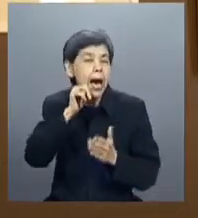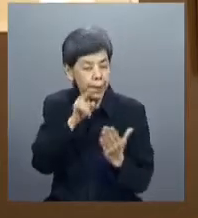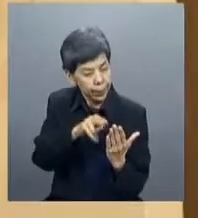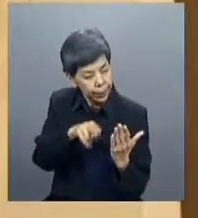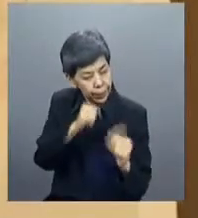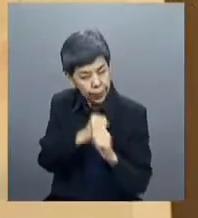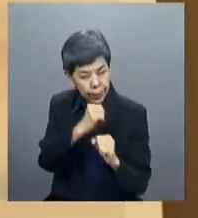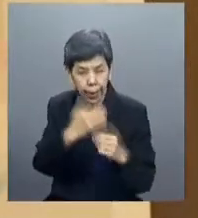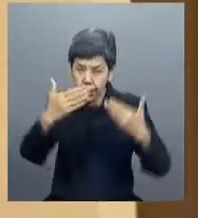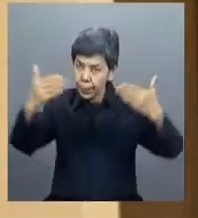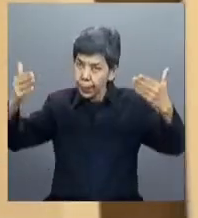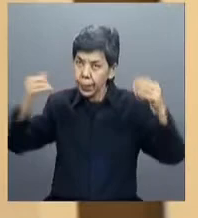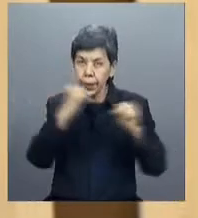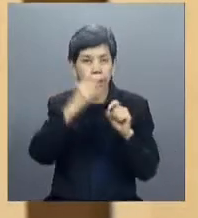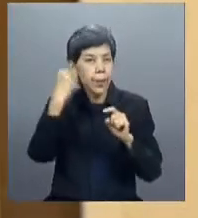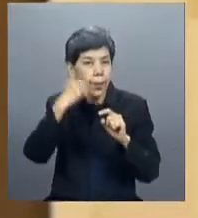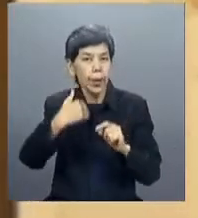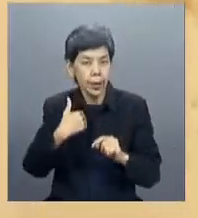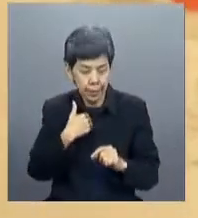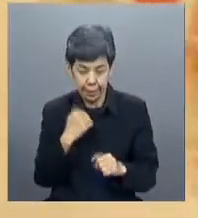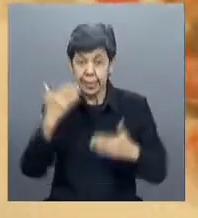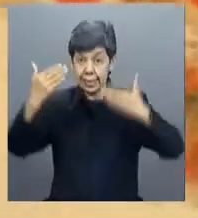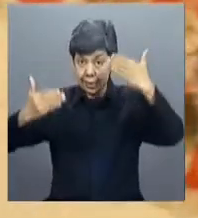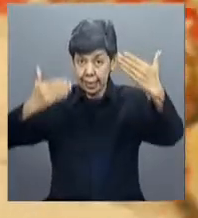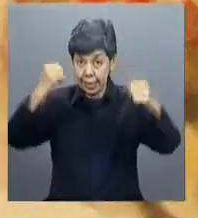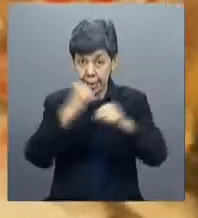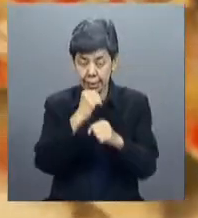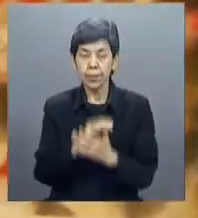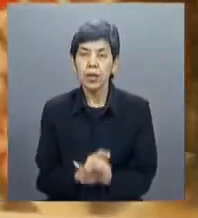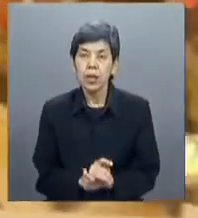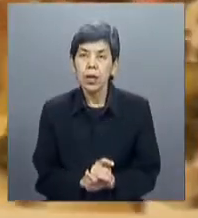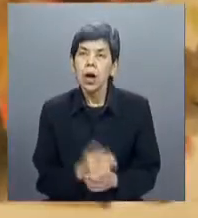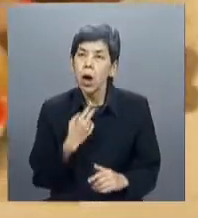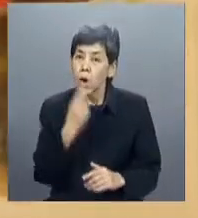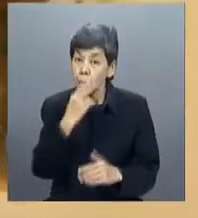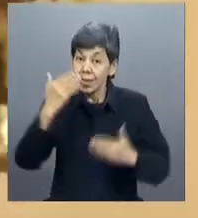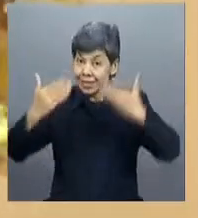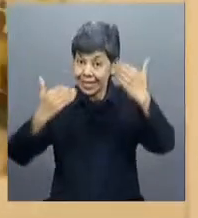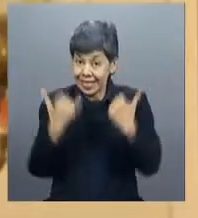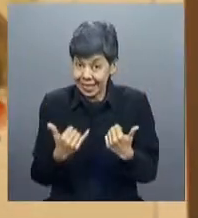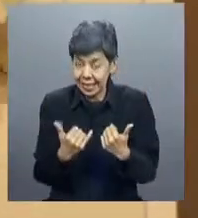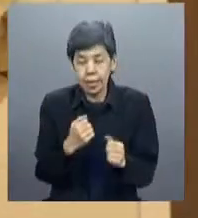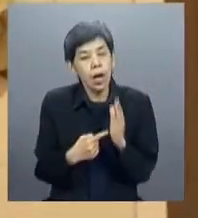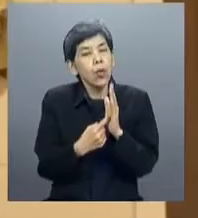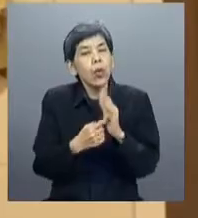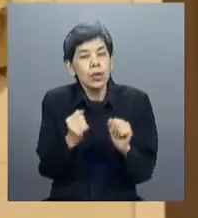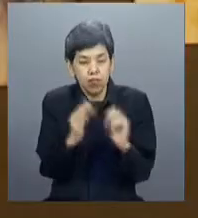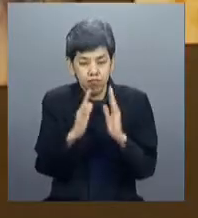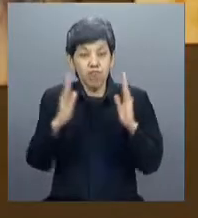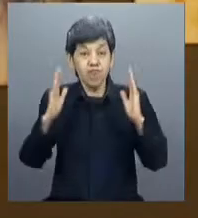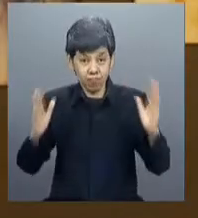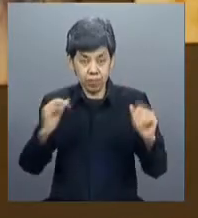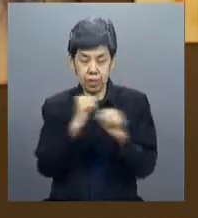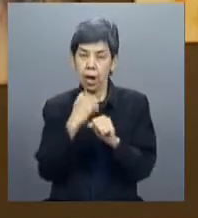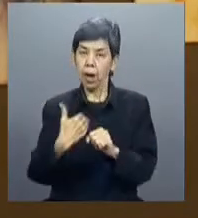งสร้างผลงานที่เปลี่ยนรูปแบบไปเสมอในนิทรรศการเดียวแต่ละครั้งอย่างในนิทรรศการครั้งนี้นำเสนอภาพขนาดใหญ่ขึ้น